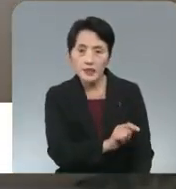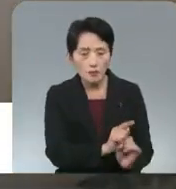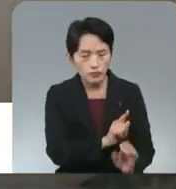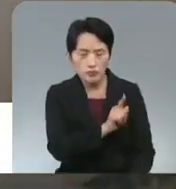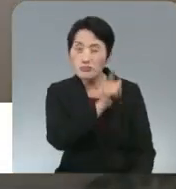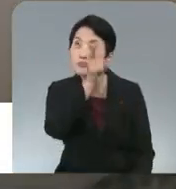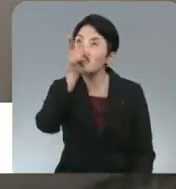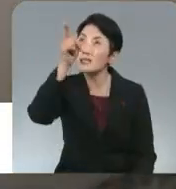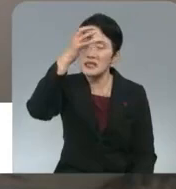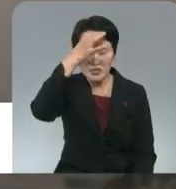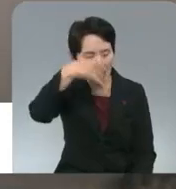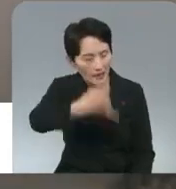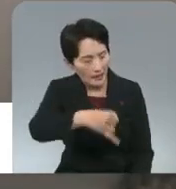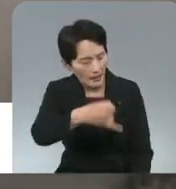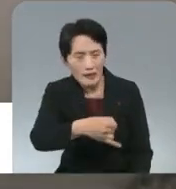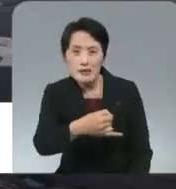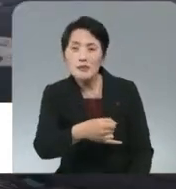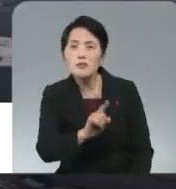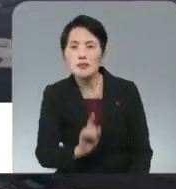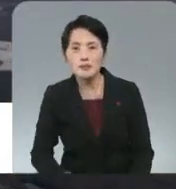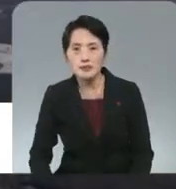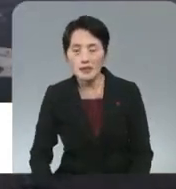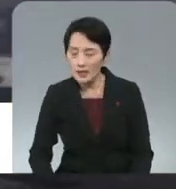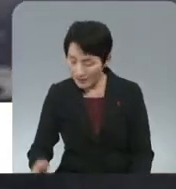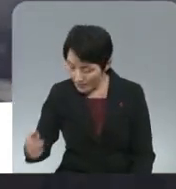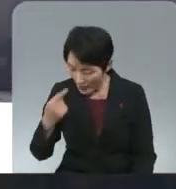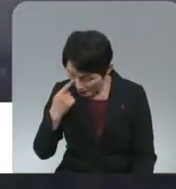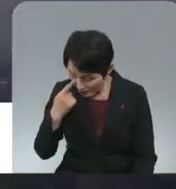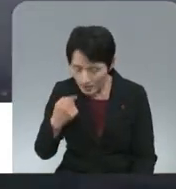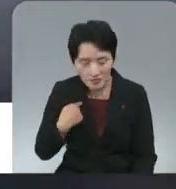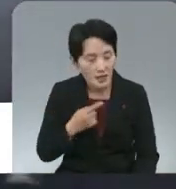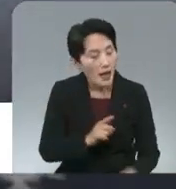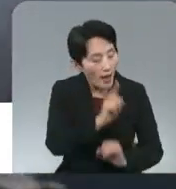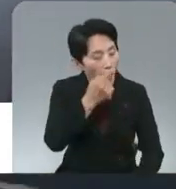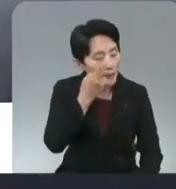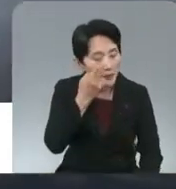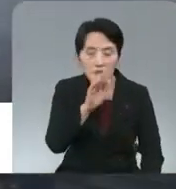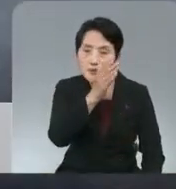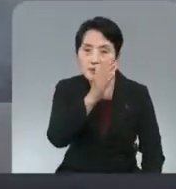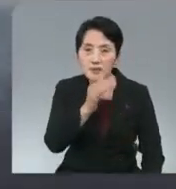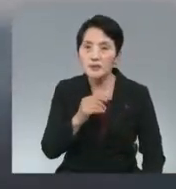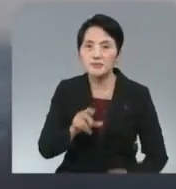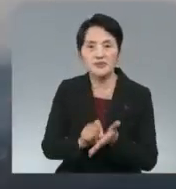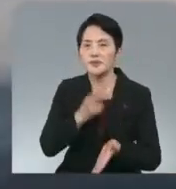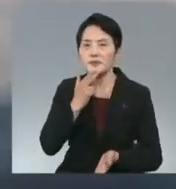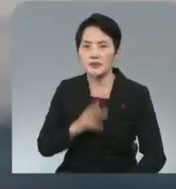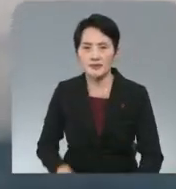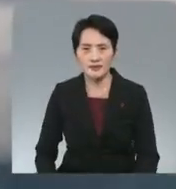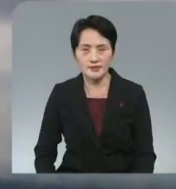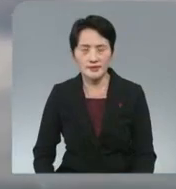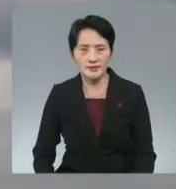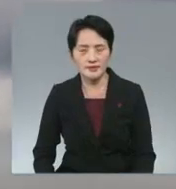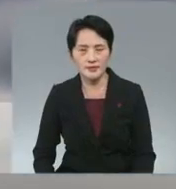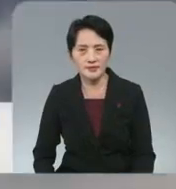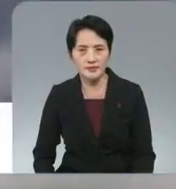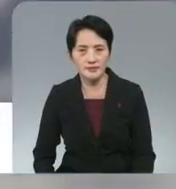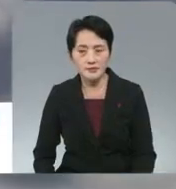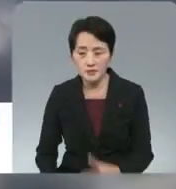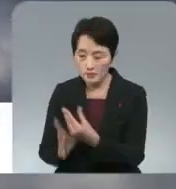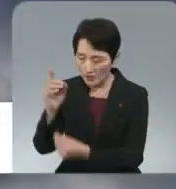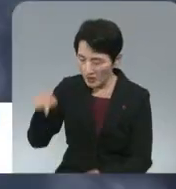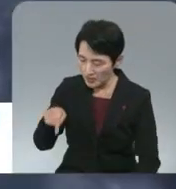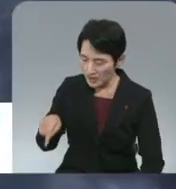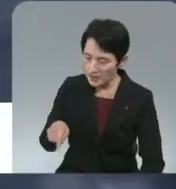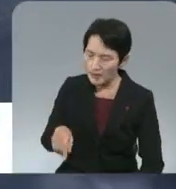der beiden Fotos zu beurteilen sie verurteilte auch diejenigen die in Frage stellen ob Nordkorea die atmosphärische